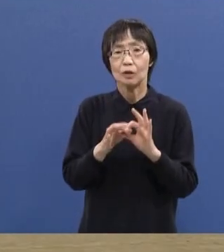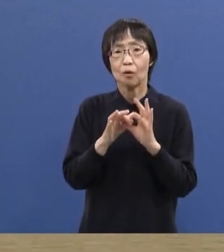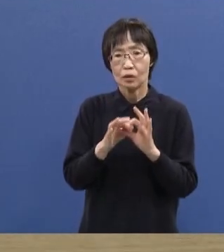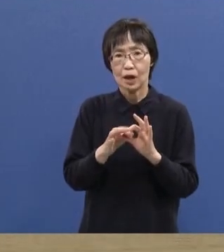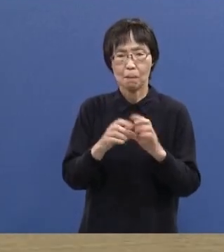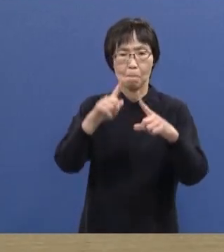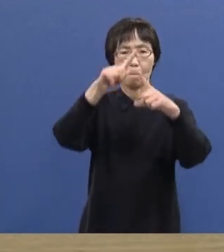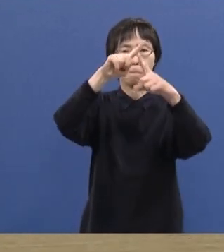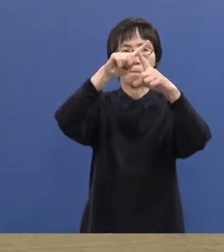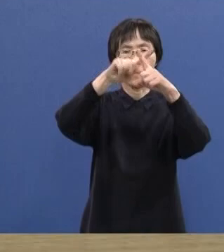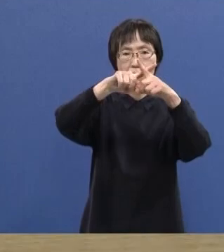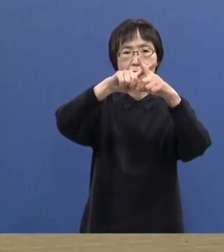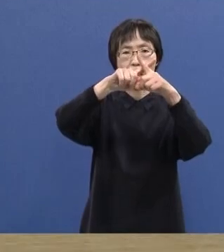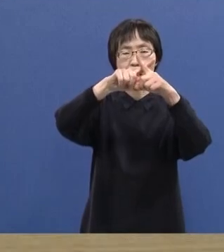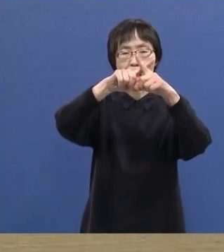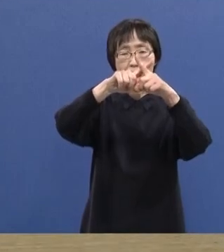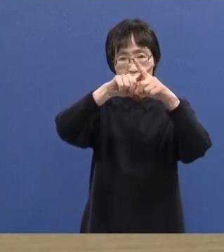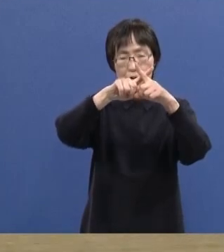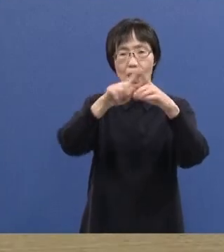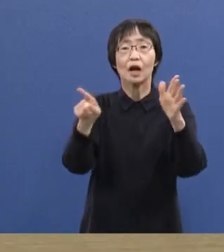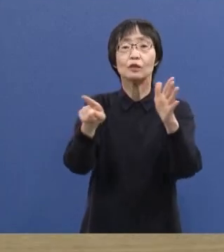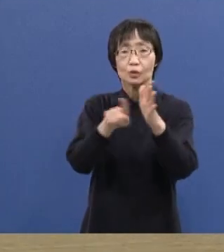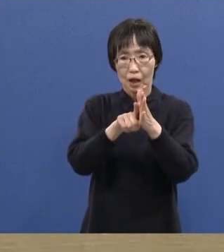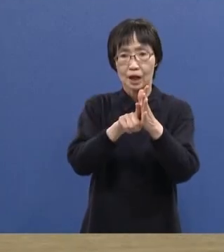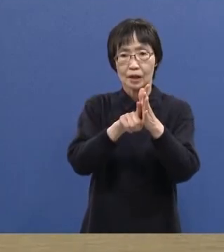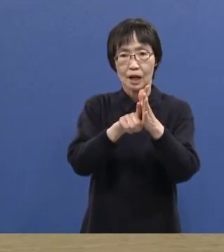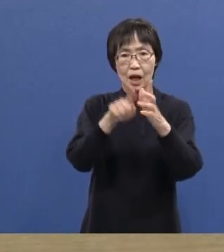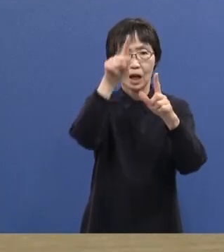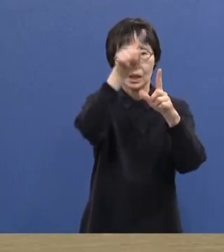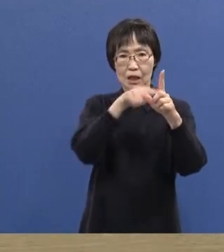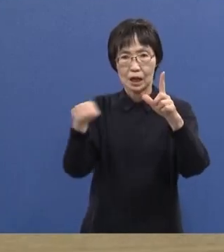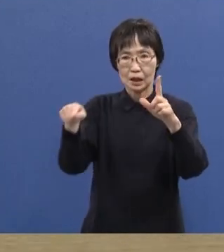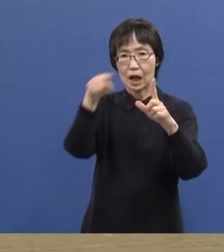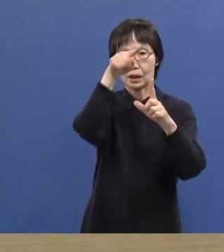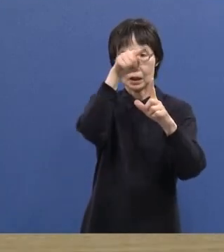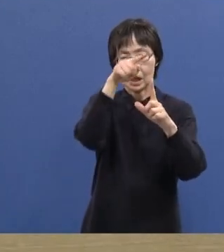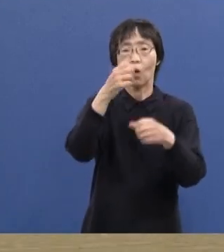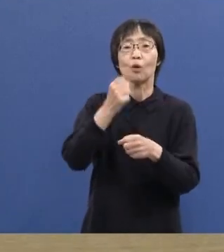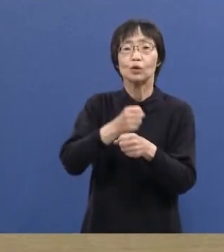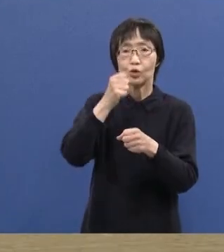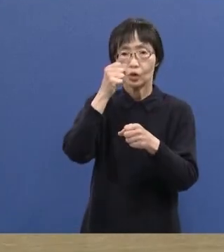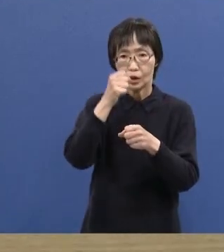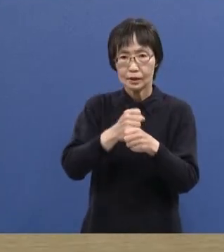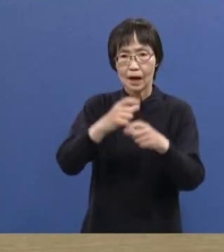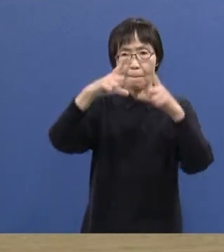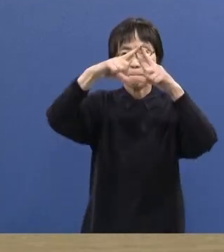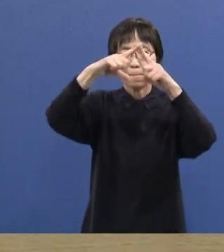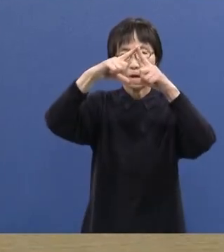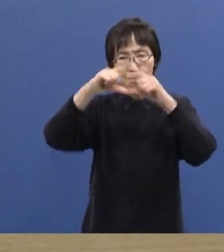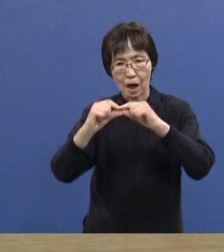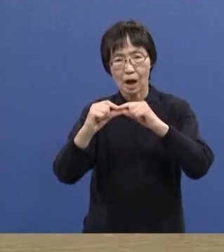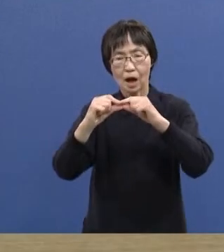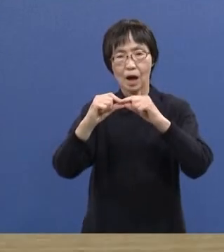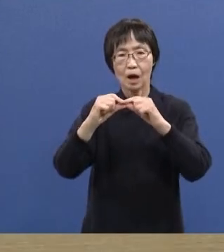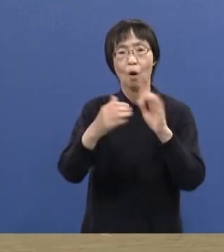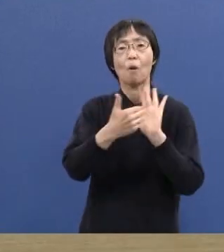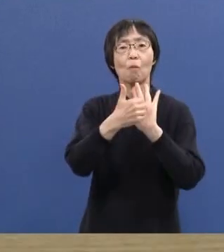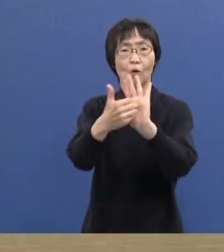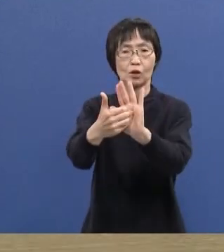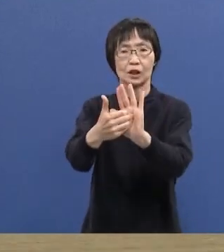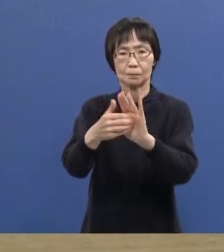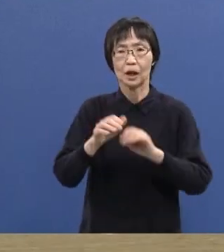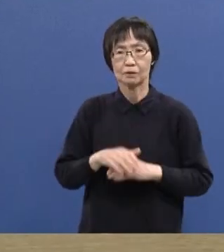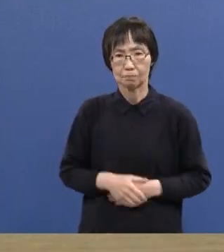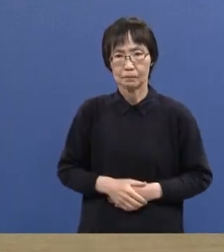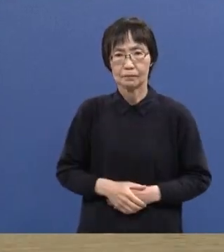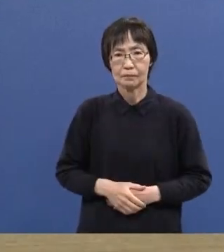角線上に筋交いを加えて三角形の構造を作り、変形を防止するわけです。